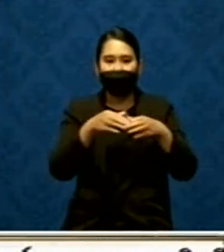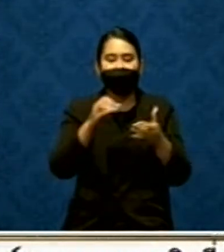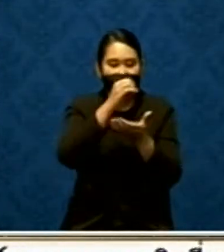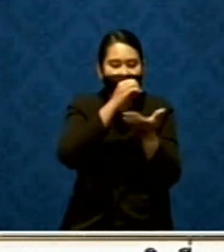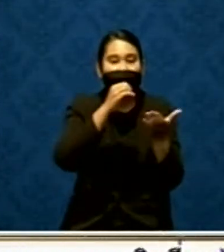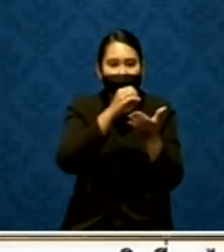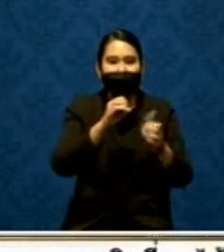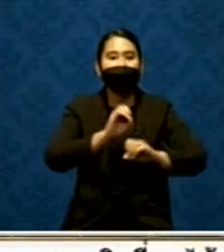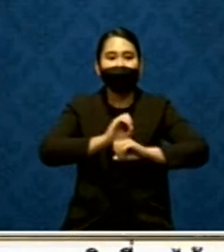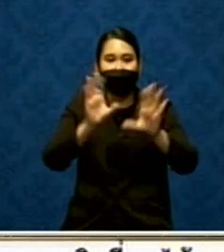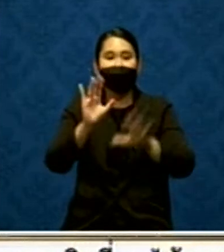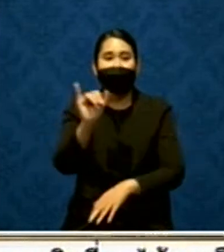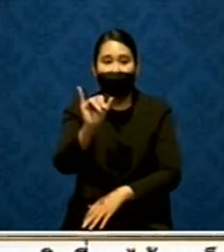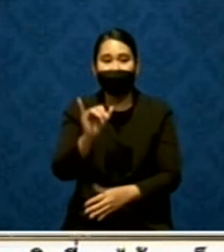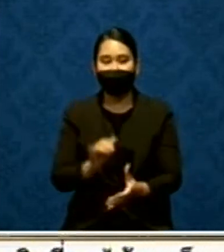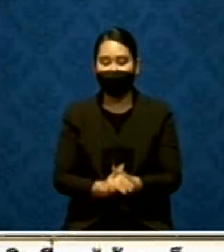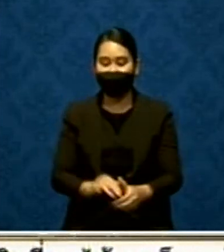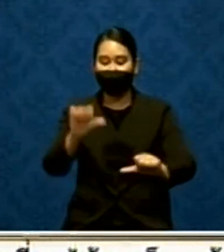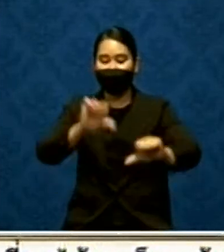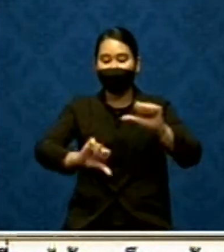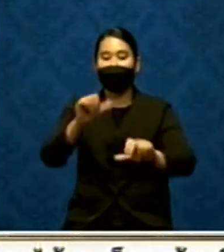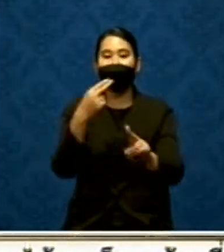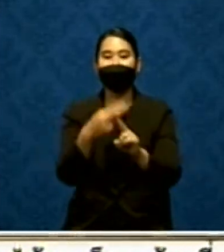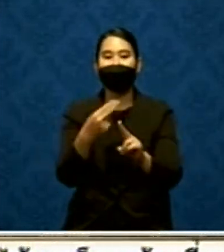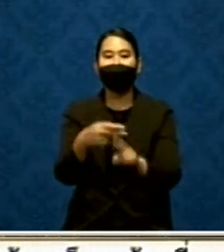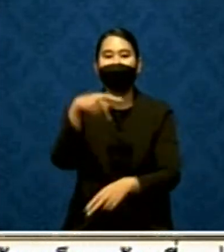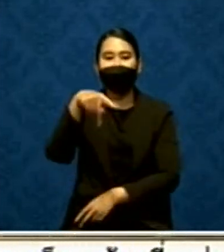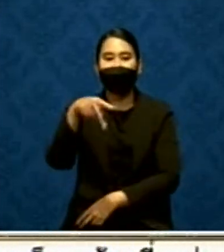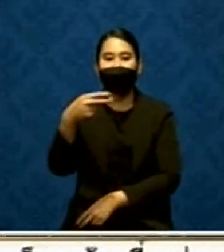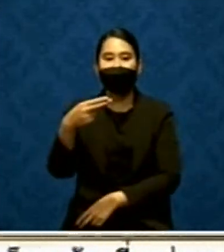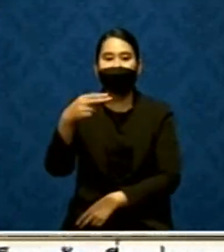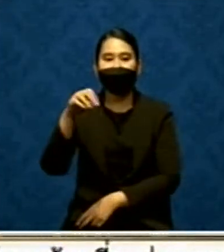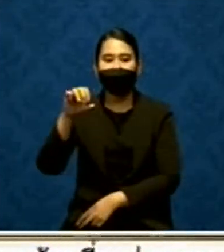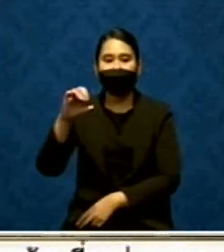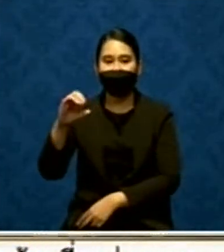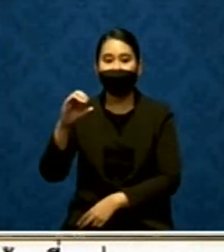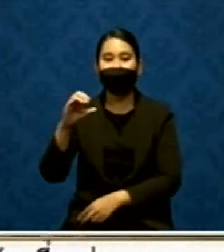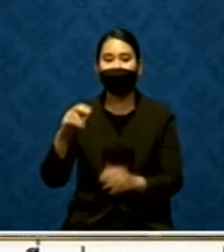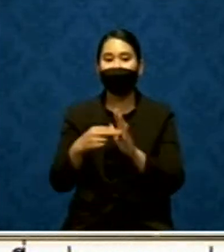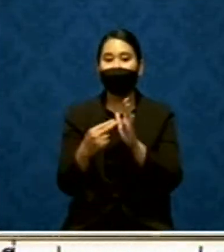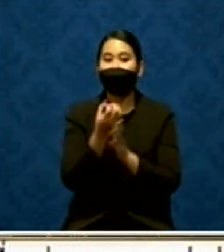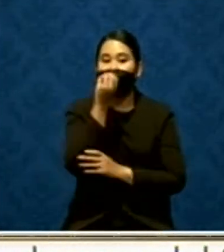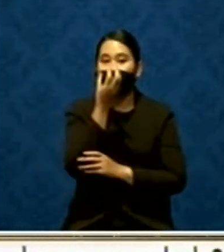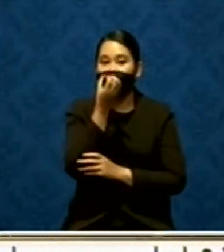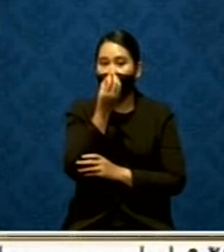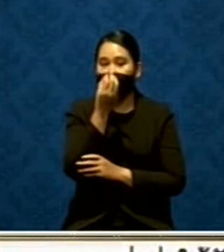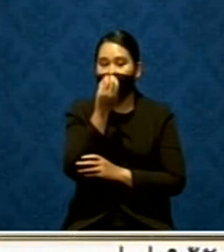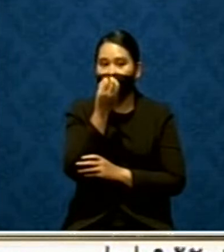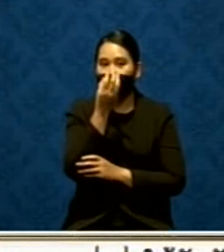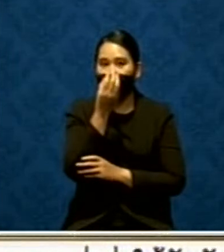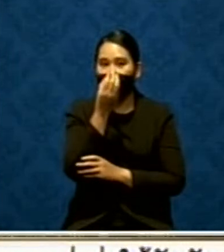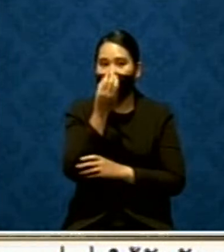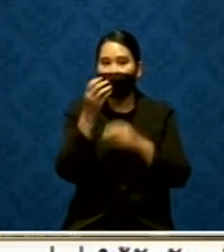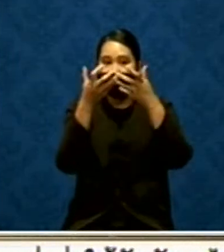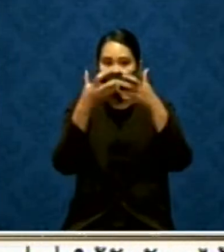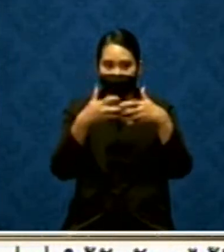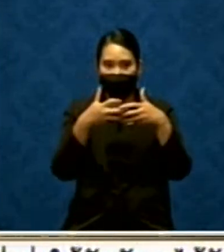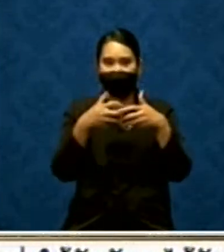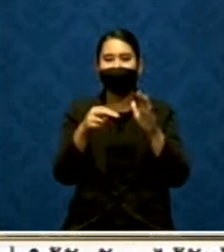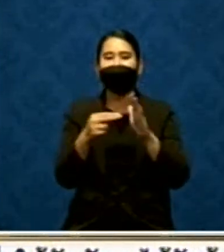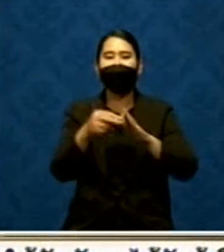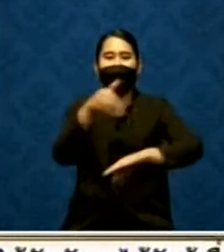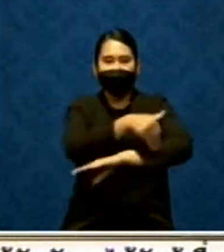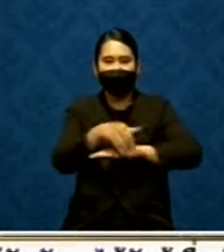ขียนให้ชัดหรือยังครับไอสารตัว THC เนี่ยนะเอาดอกมาสกัดก็ยังอยู่ในบัญชีของยาเสพติดท่านเขียนร